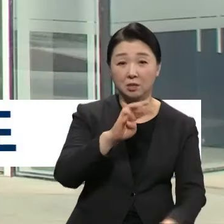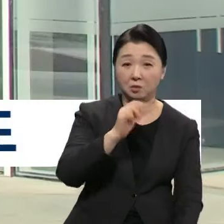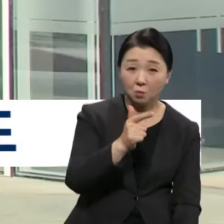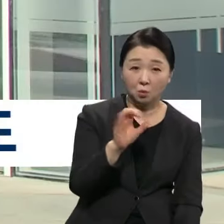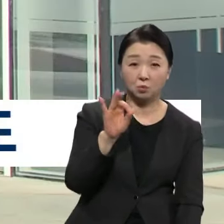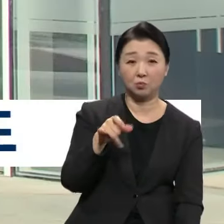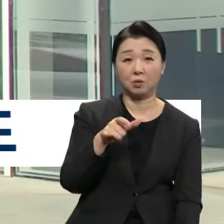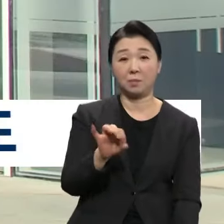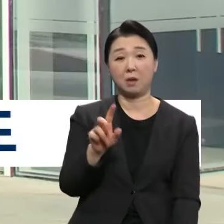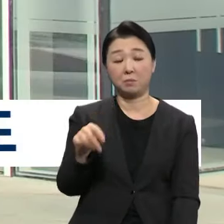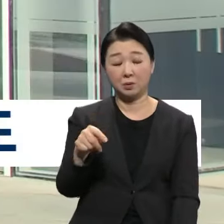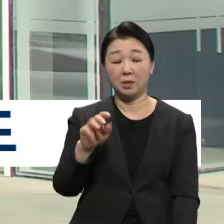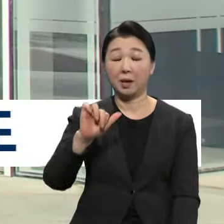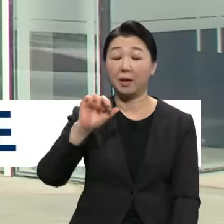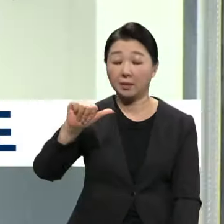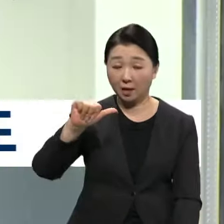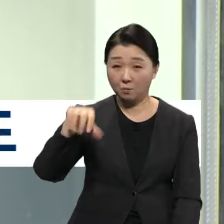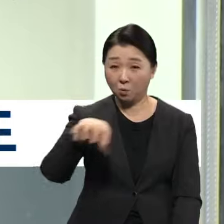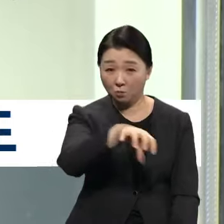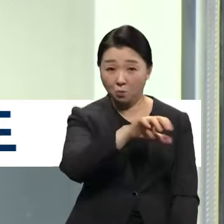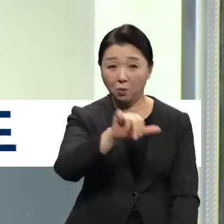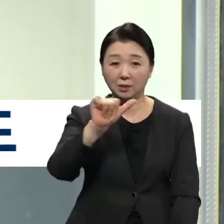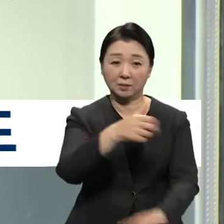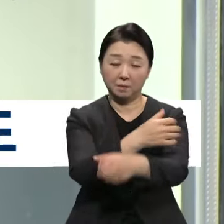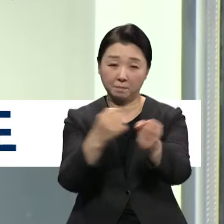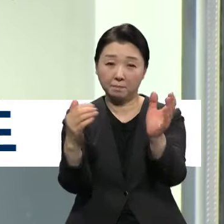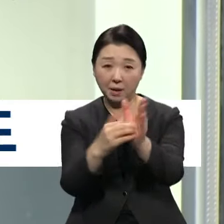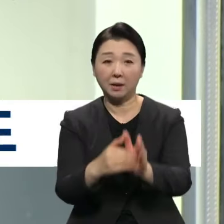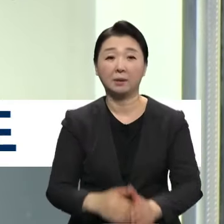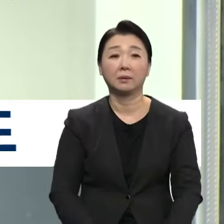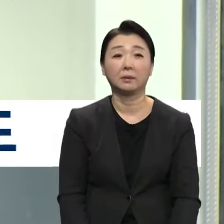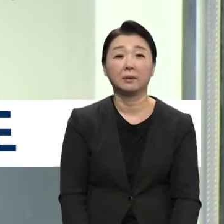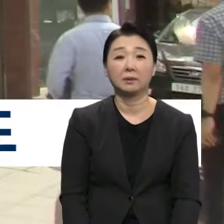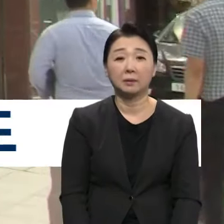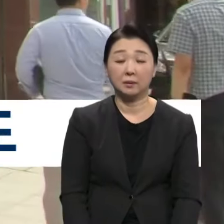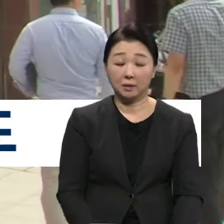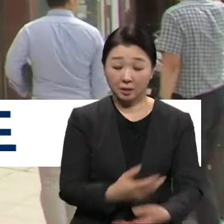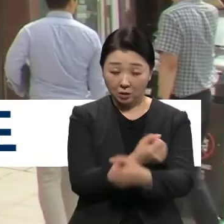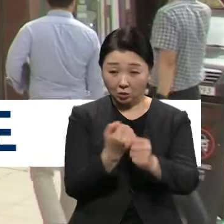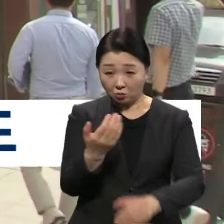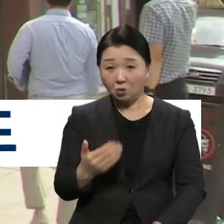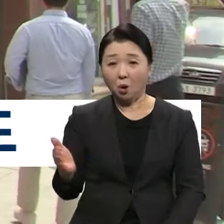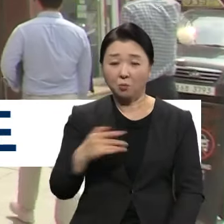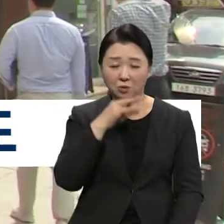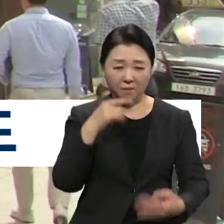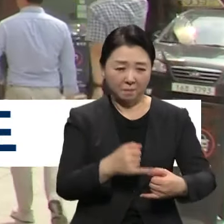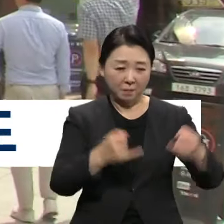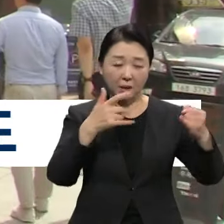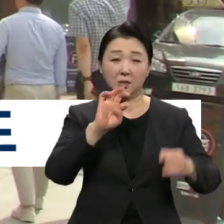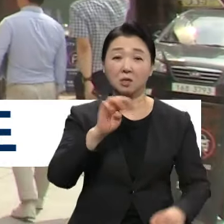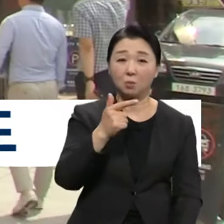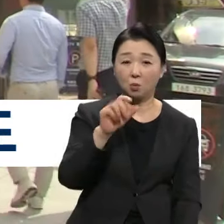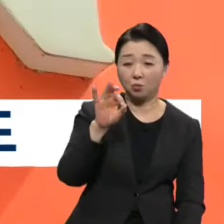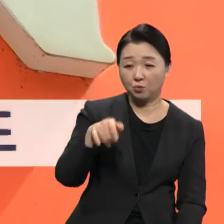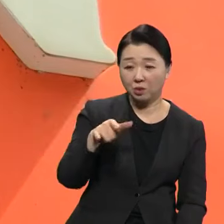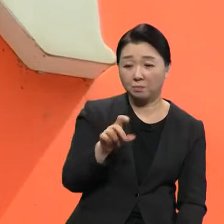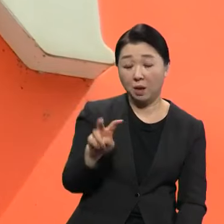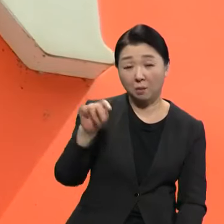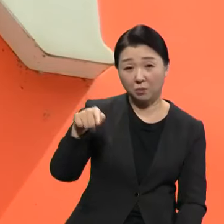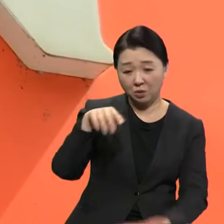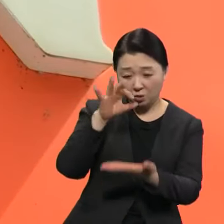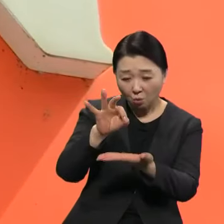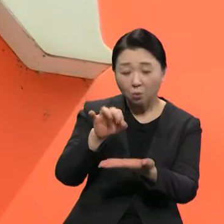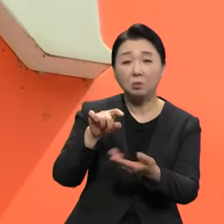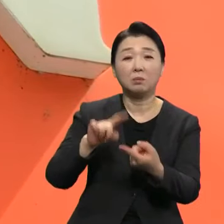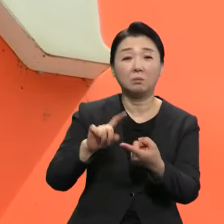임 ak 몰 등 회사 다섯 개를 이따라 인수했습니다 인수 전부터 적자가 부족된 팀원과 프의 재무 상태는